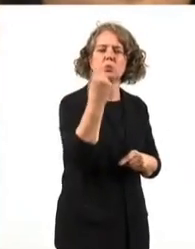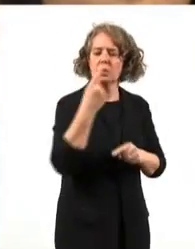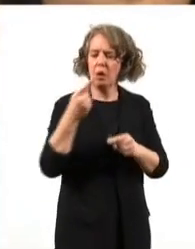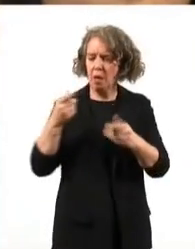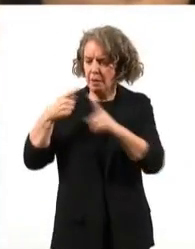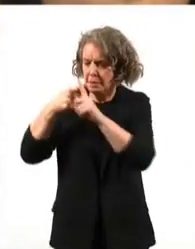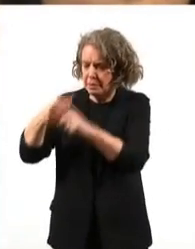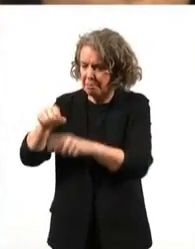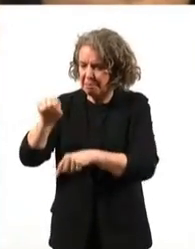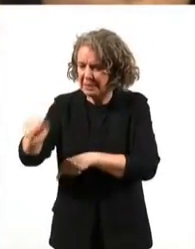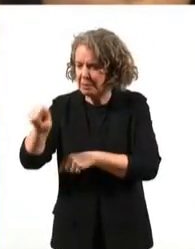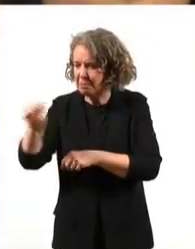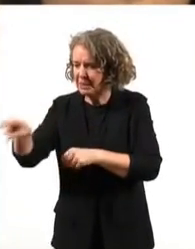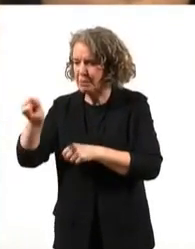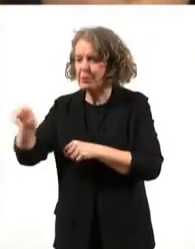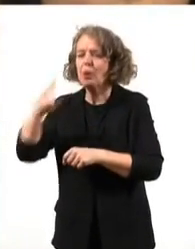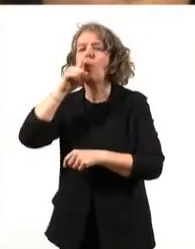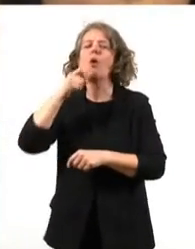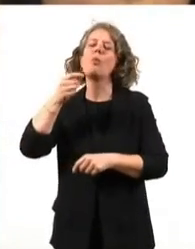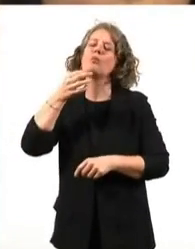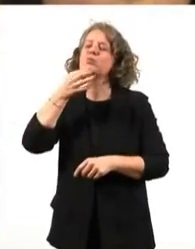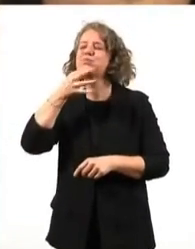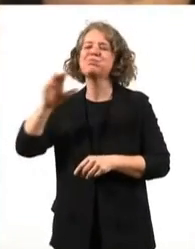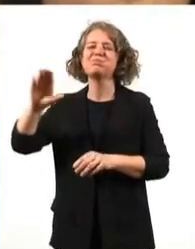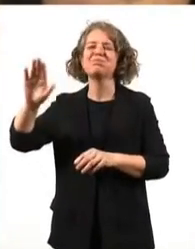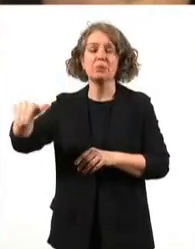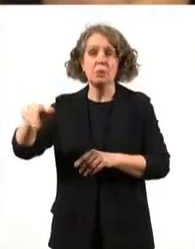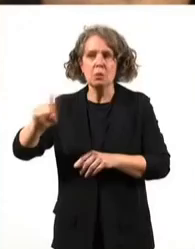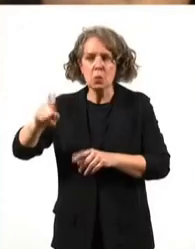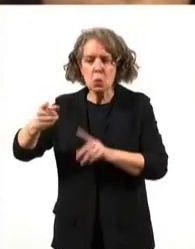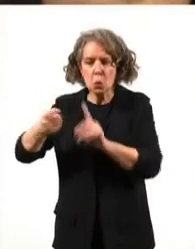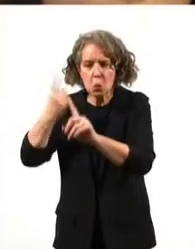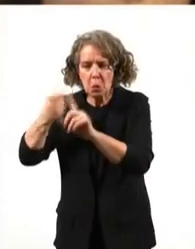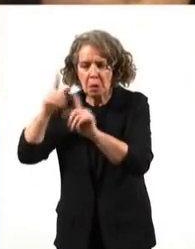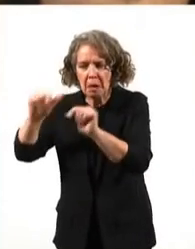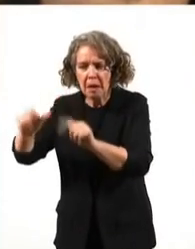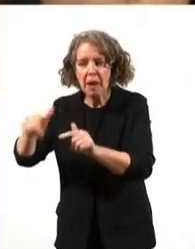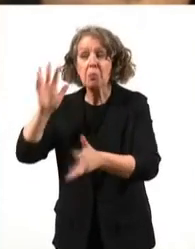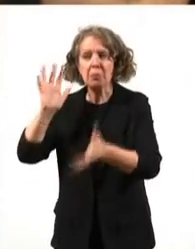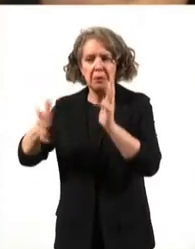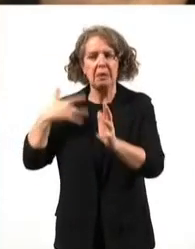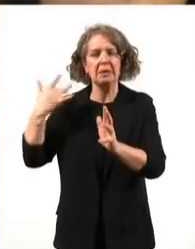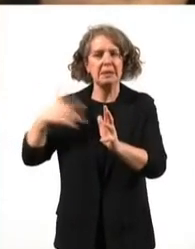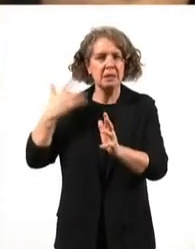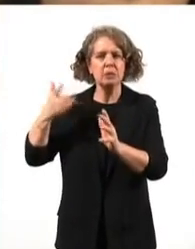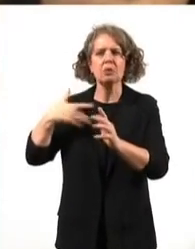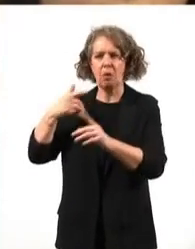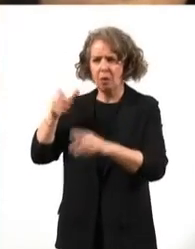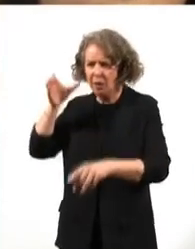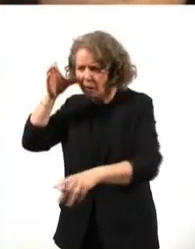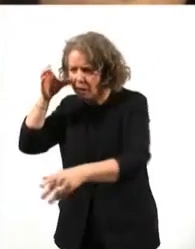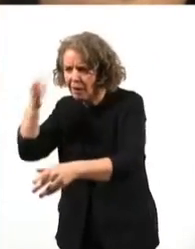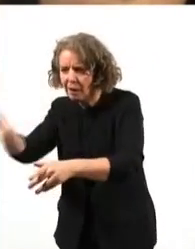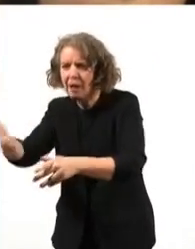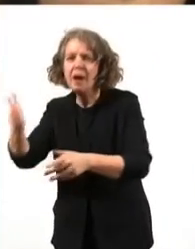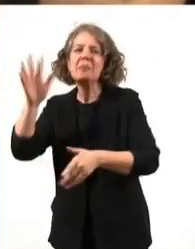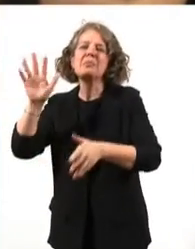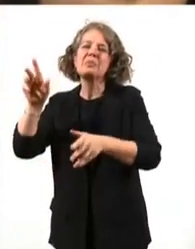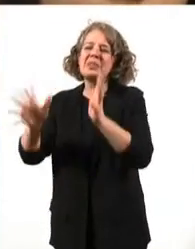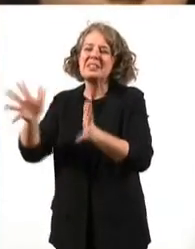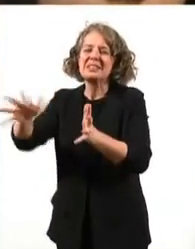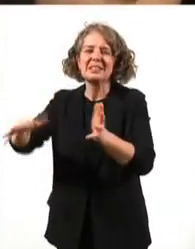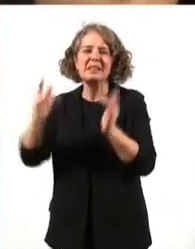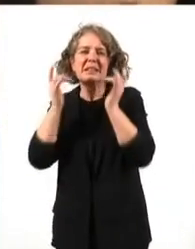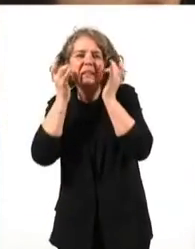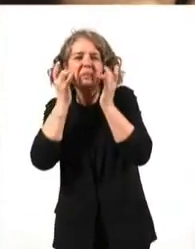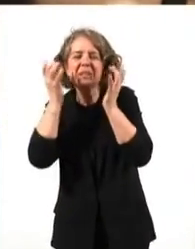importantes que ce qu'on imagine, ce serait une super idée pour aussi pousser sur des jeunes qui sont parfois aussi plus timides ou qui ont moins accès parce qu'ils n'ont pas eu les tuteurs